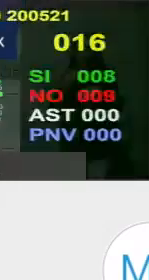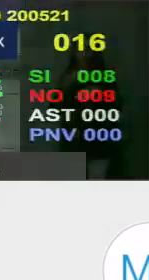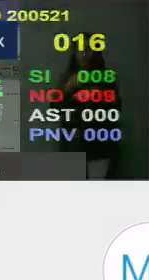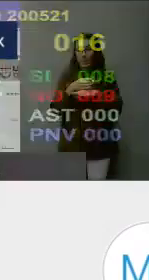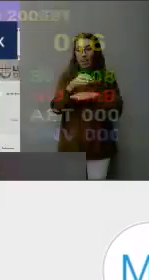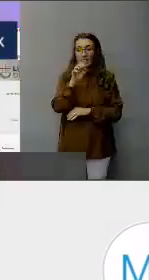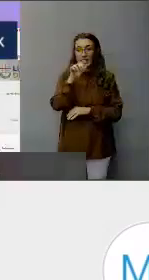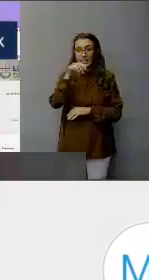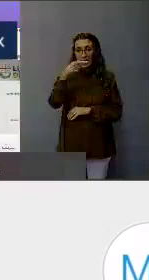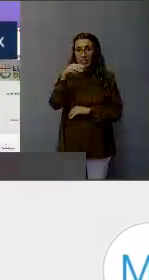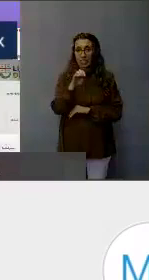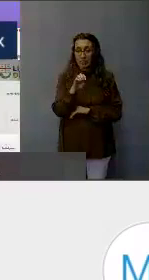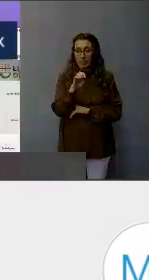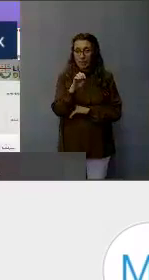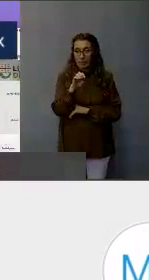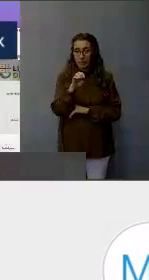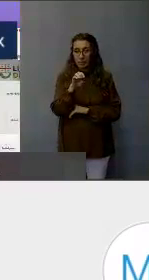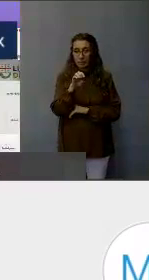avvenente